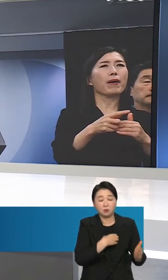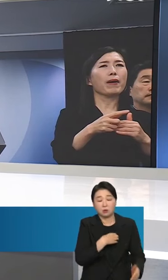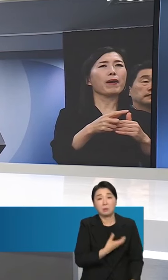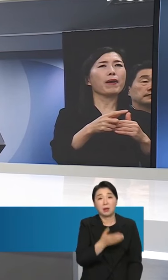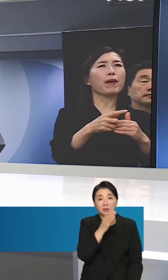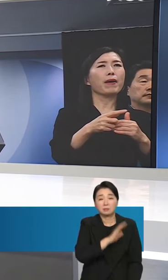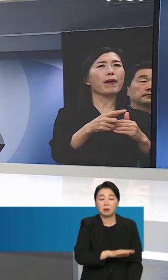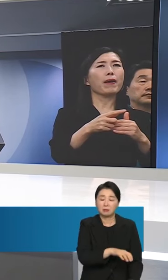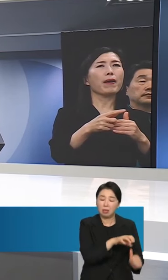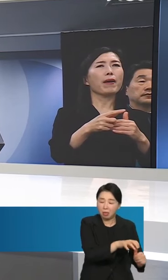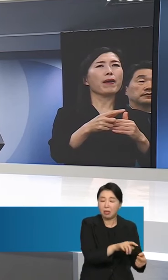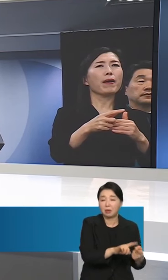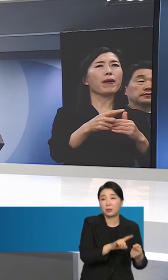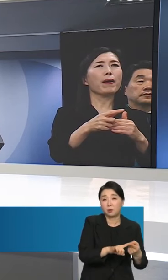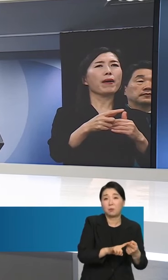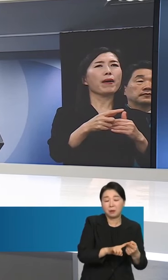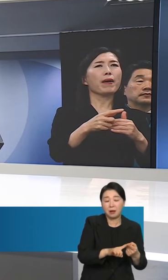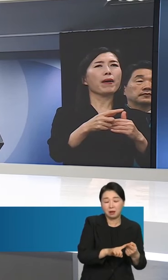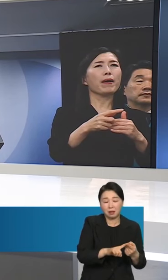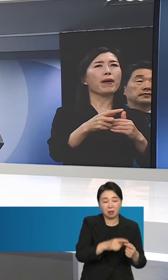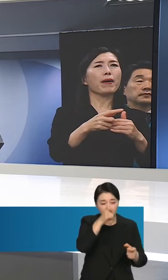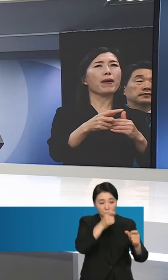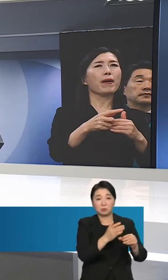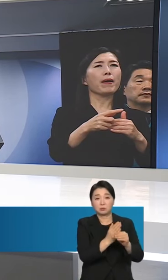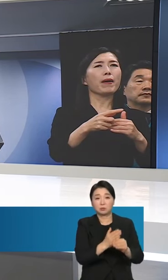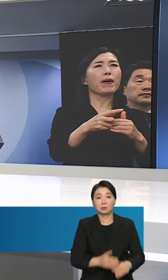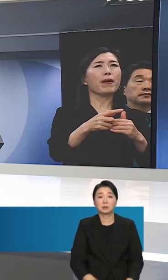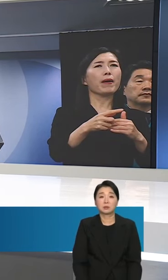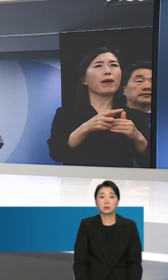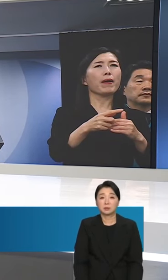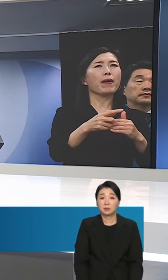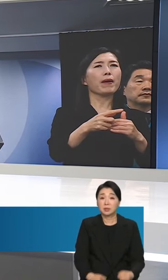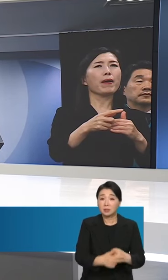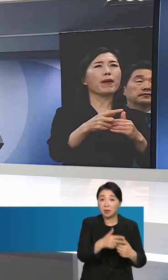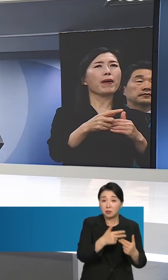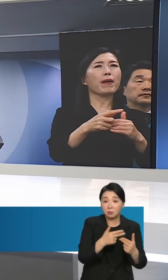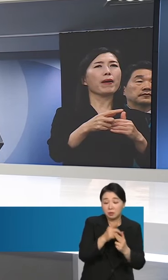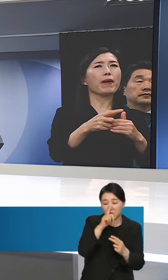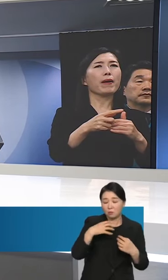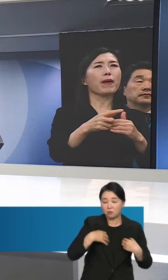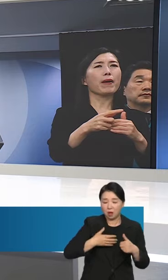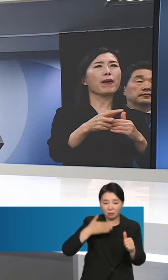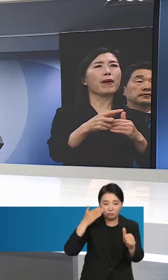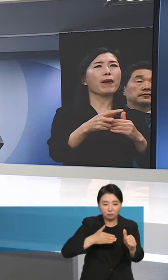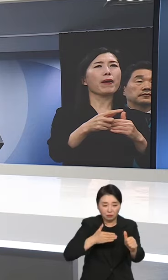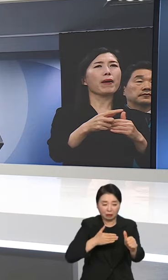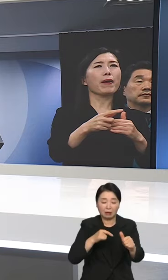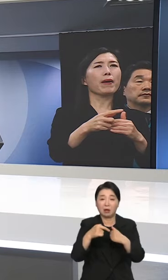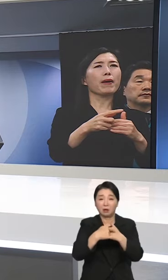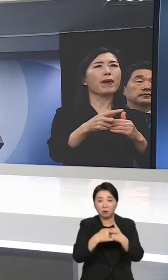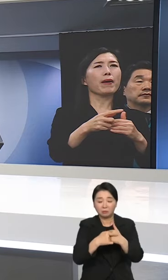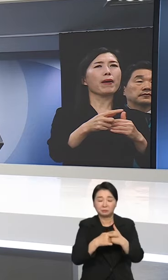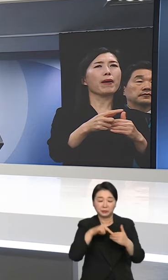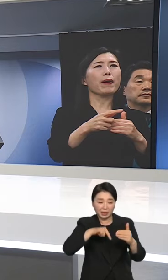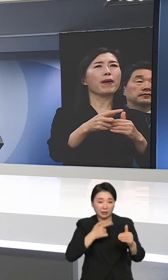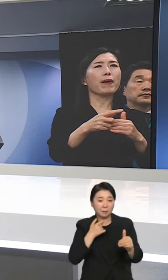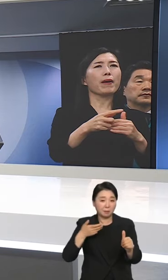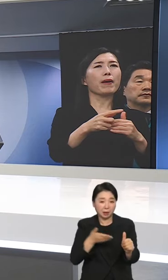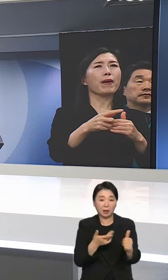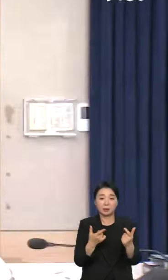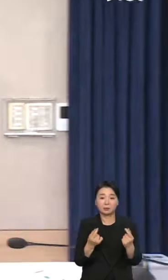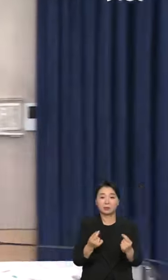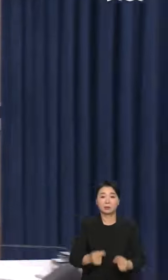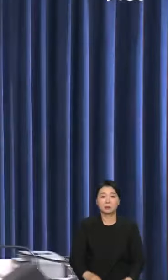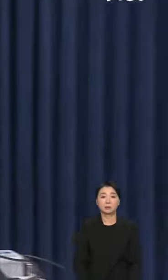물러서지 않겠다는 뜻을 분명히 밝혔습니다. 이 의협은 정부가 부탁을 가장한 겁박을 했다고 했습니다. 오원석 기자입니다.